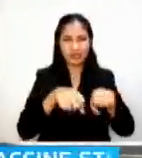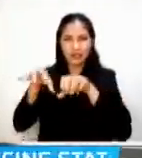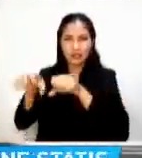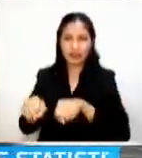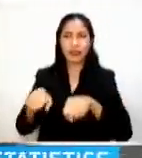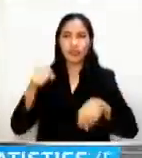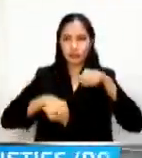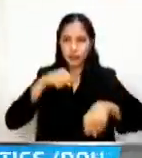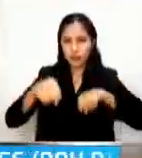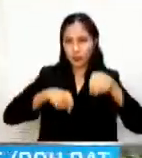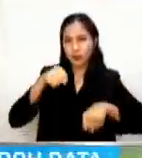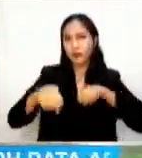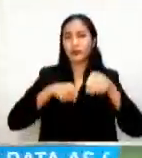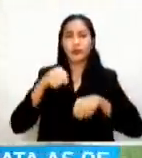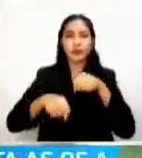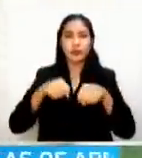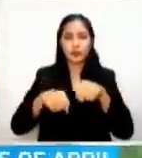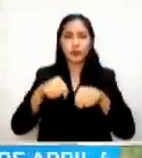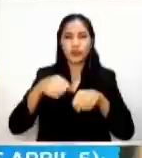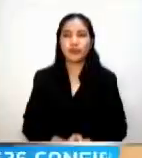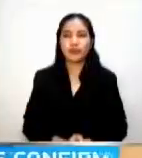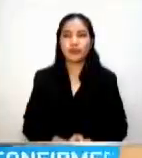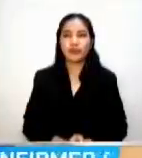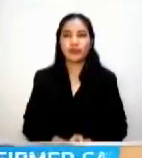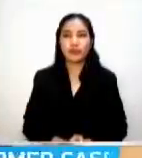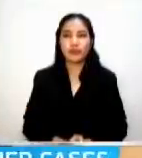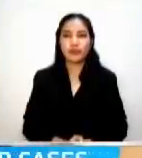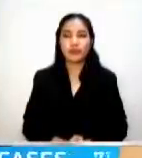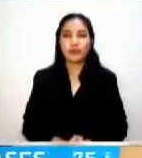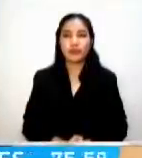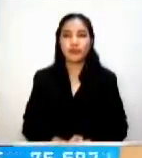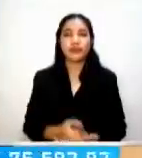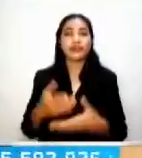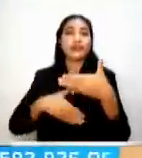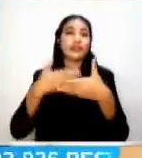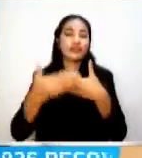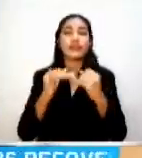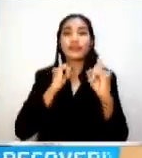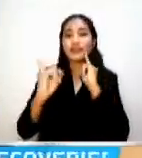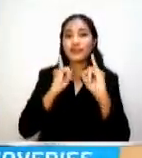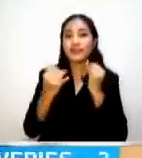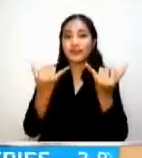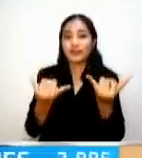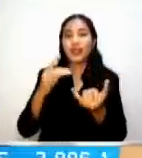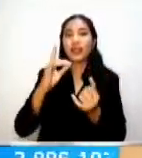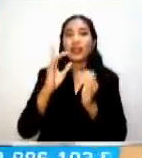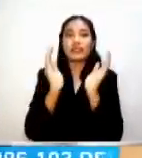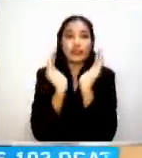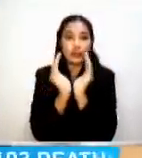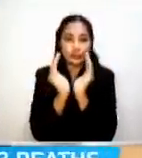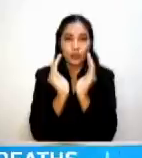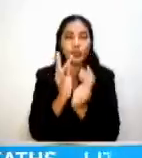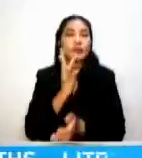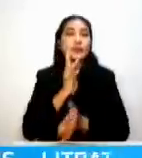active transport users na walang face shield. Samantala, makakapanayan po natin ngayon si DSWD spokesperson Irene Dumlao.